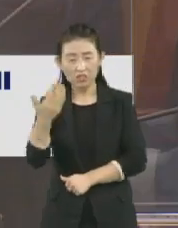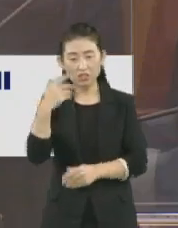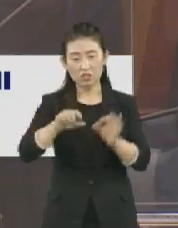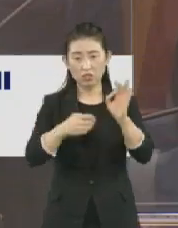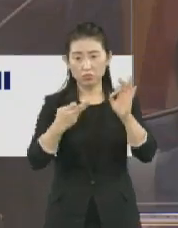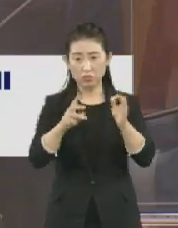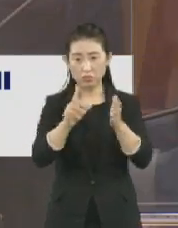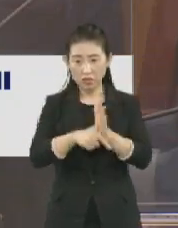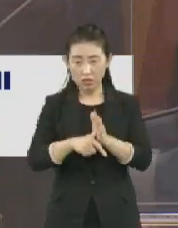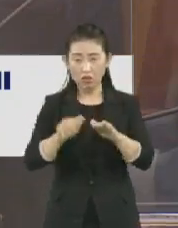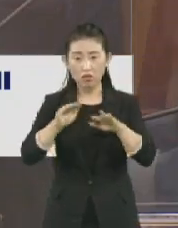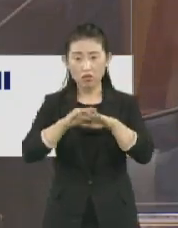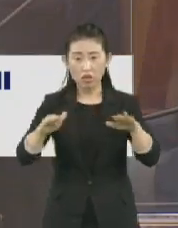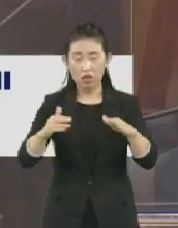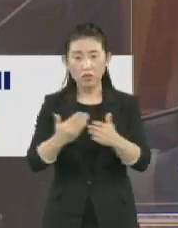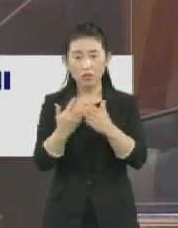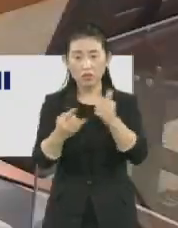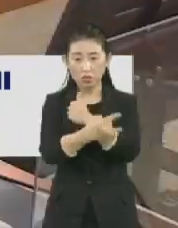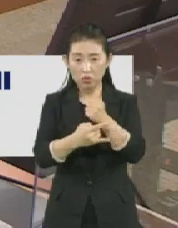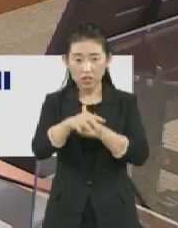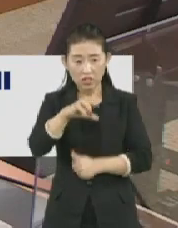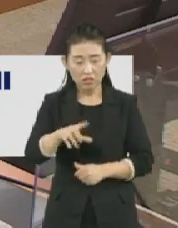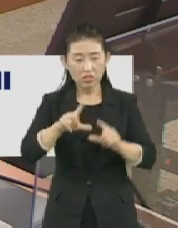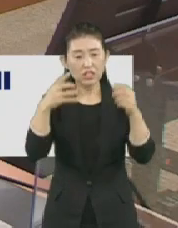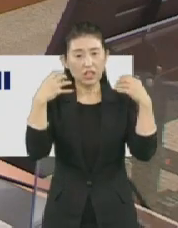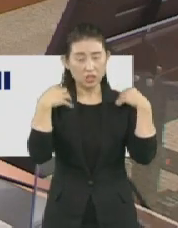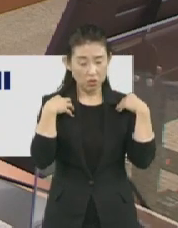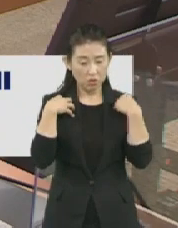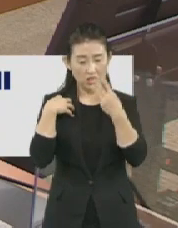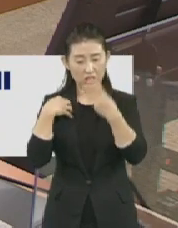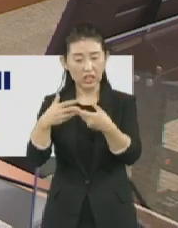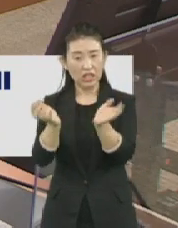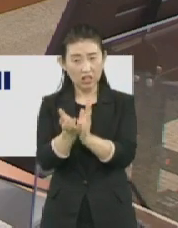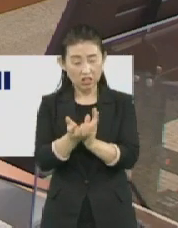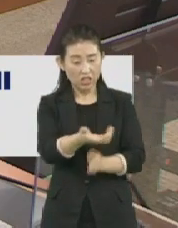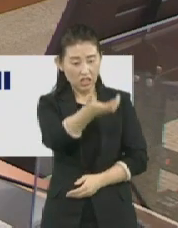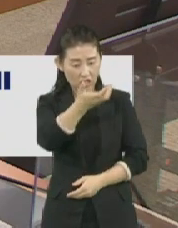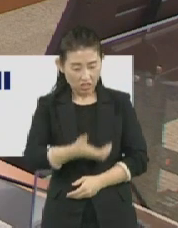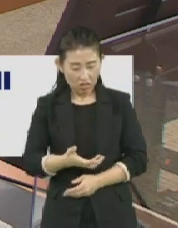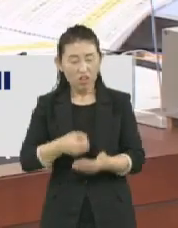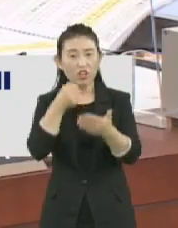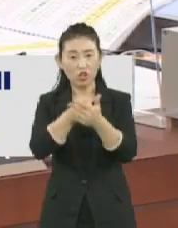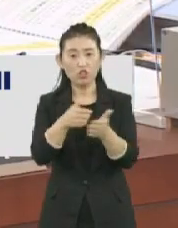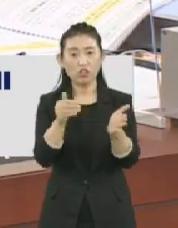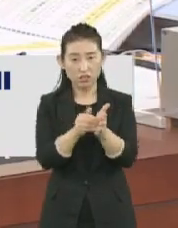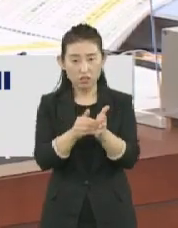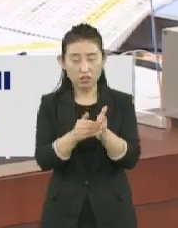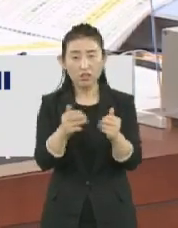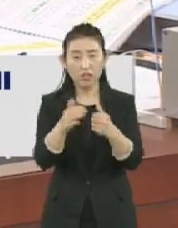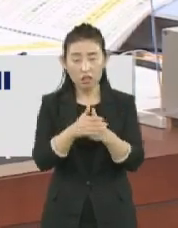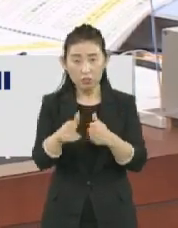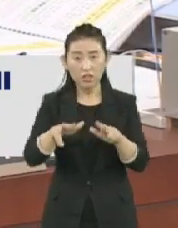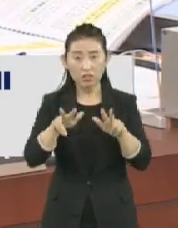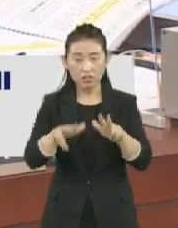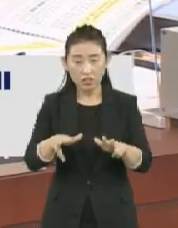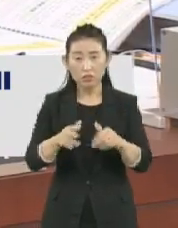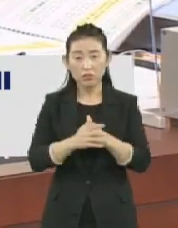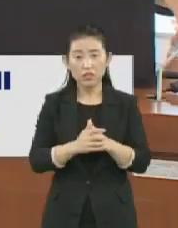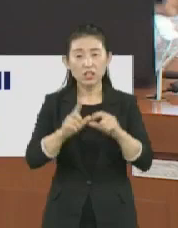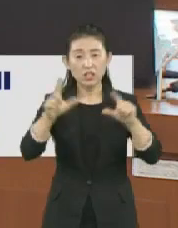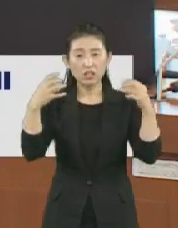13일 국가균형발전위원회에서 기상청과 3개 기관의 이전 방침을 확정했다며 기상청